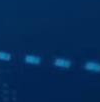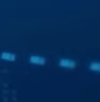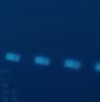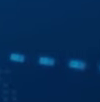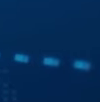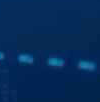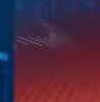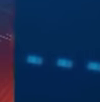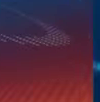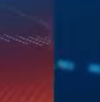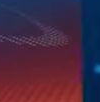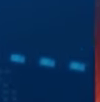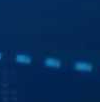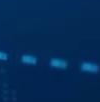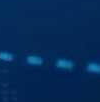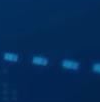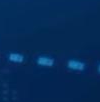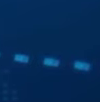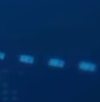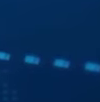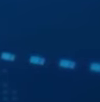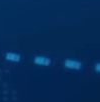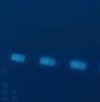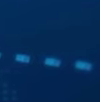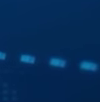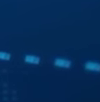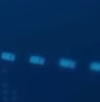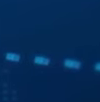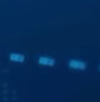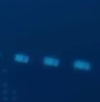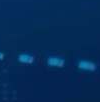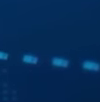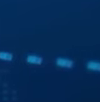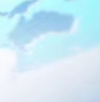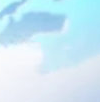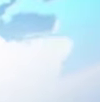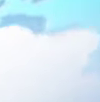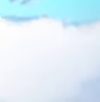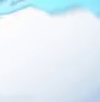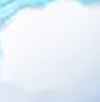87 тиын. Қытай юань 54 теңге 80 тиын.